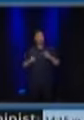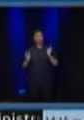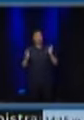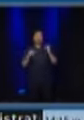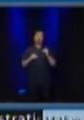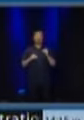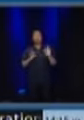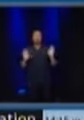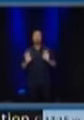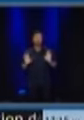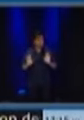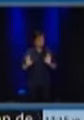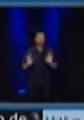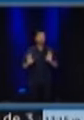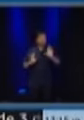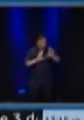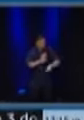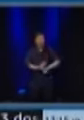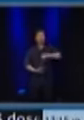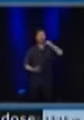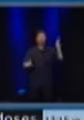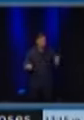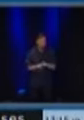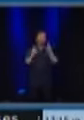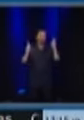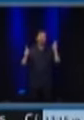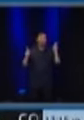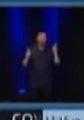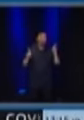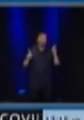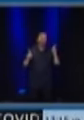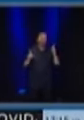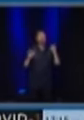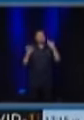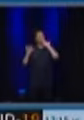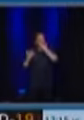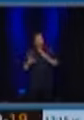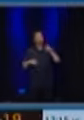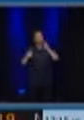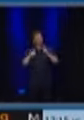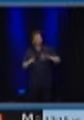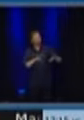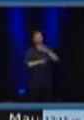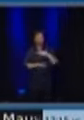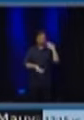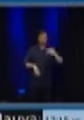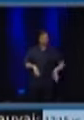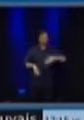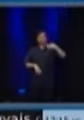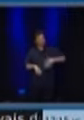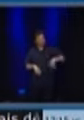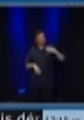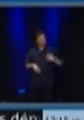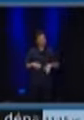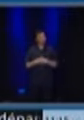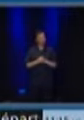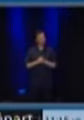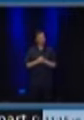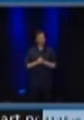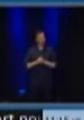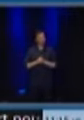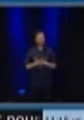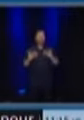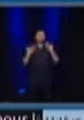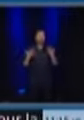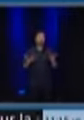mais on a toutes les raisons du monde d'être fiers, là, parce qu'on a un maudit beau peuple. Donc, bonne fête nationale à tous